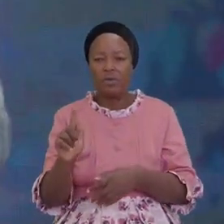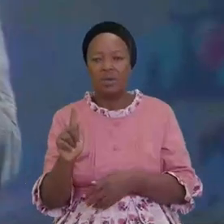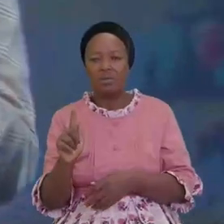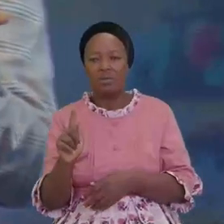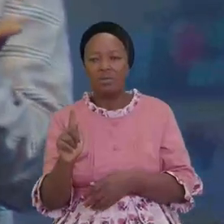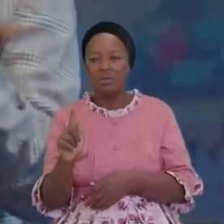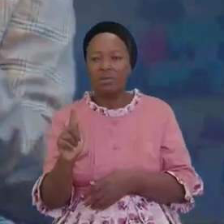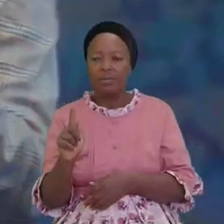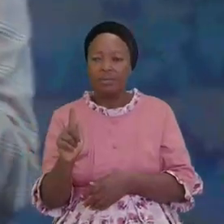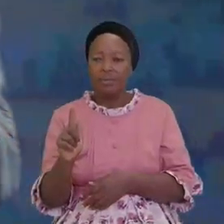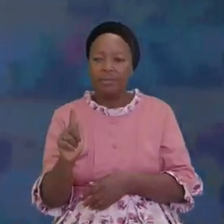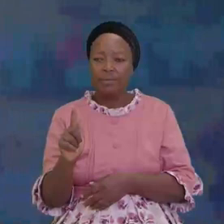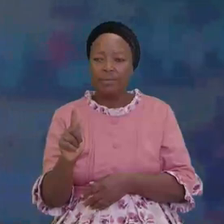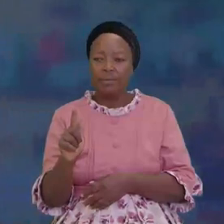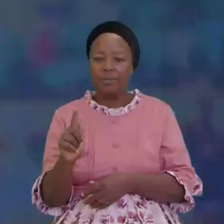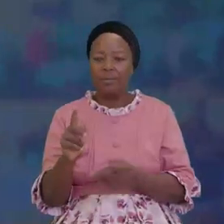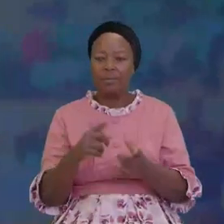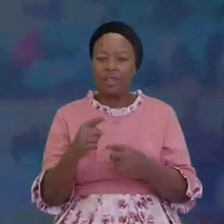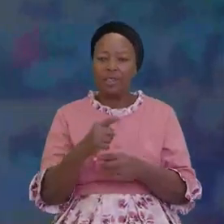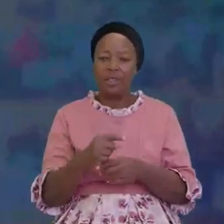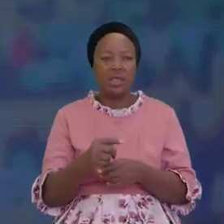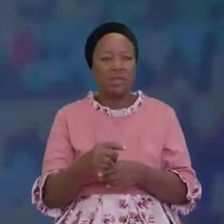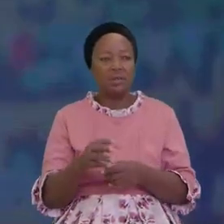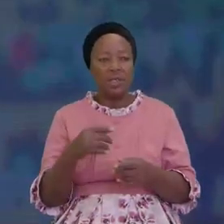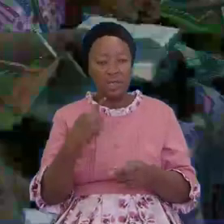En Job 22, verset 1.